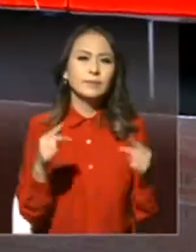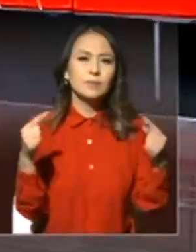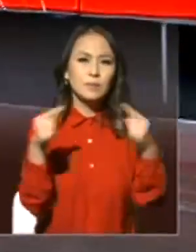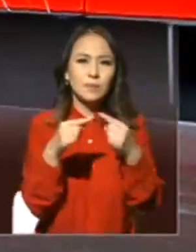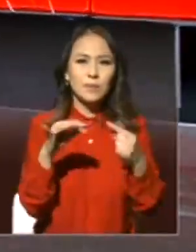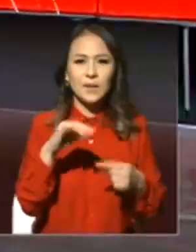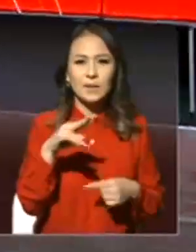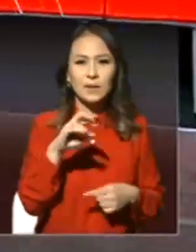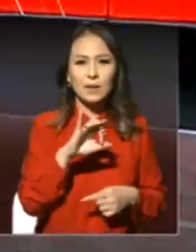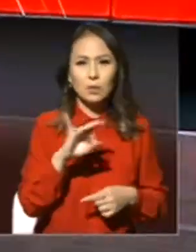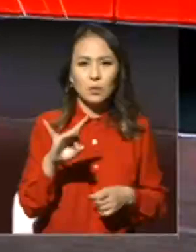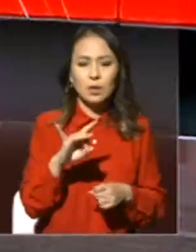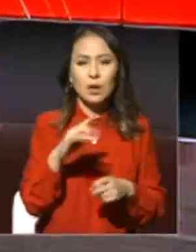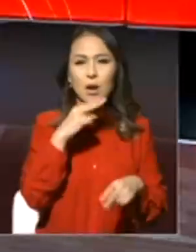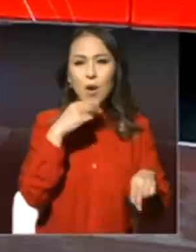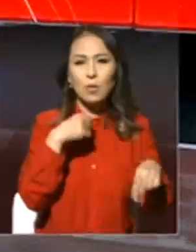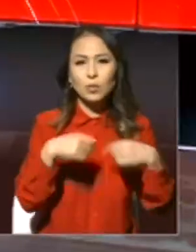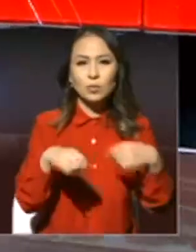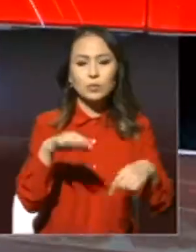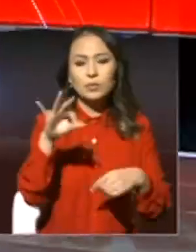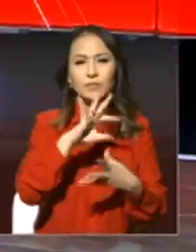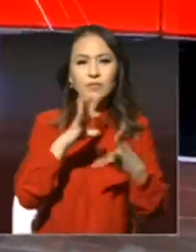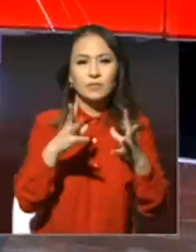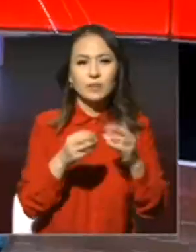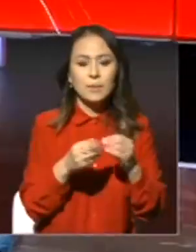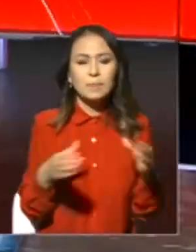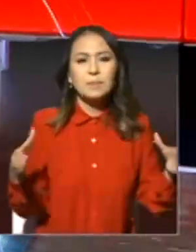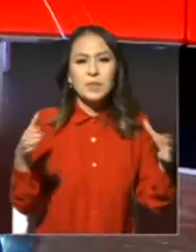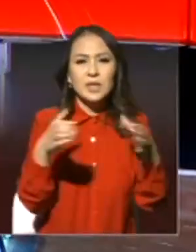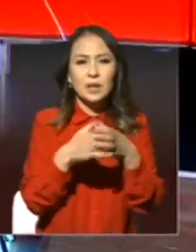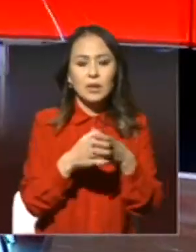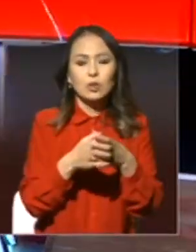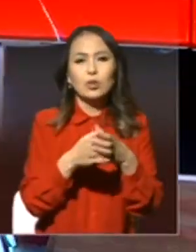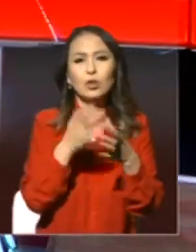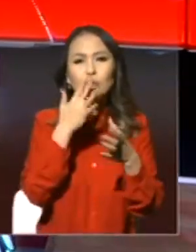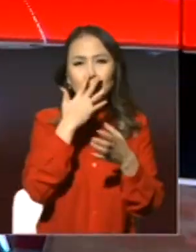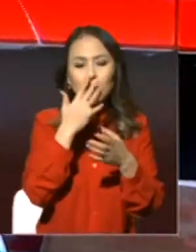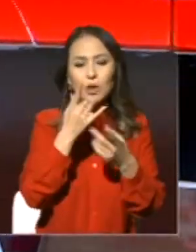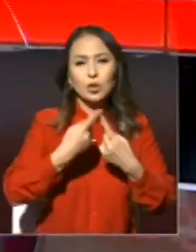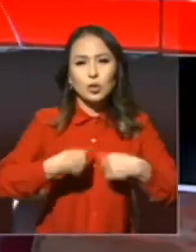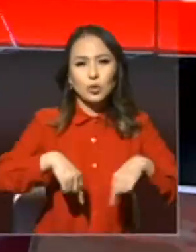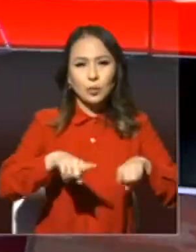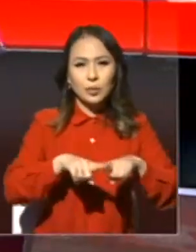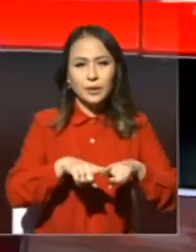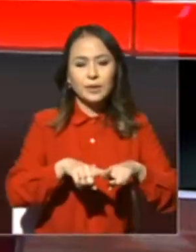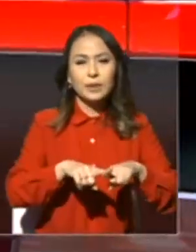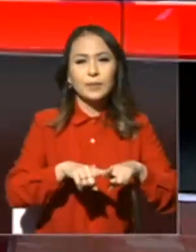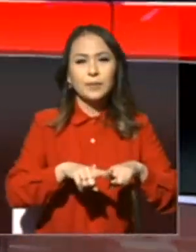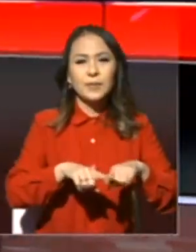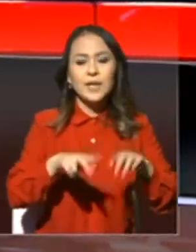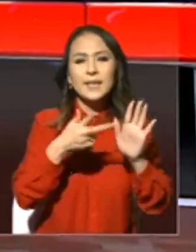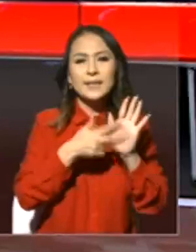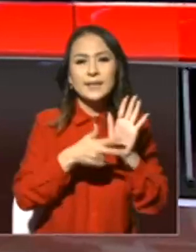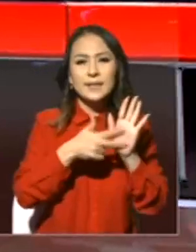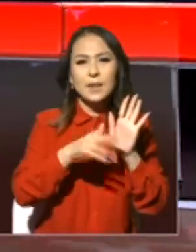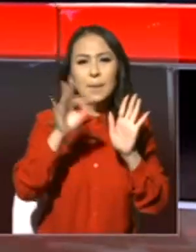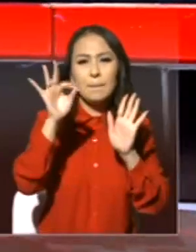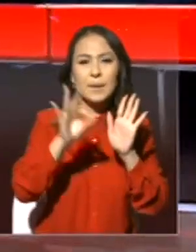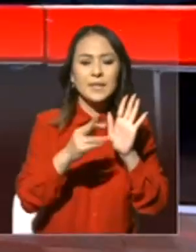индикаторларында азық-түлік қауіпсіздігі, яғни Біріккен Ұлттар ұйымының азық-түлік жөніндегі ұйымында 80%-дан,